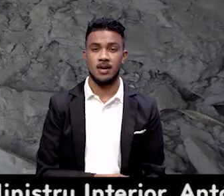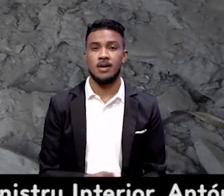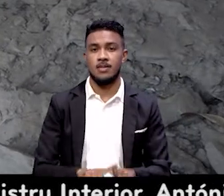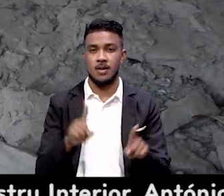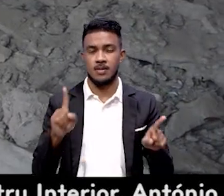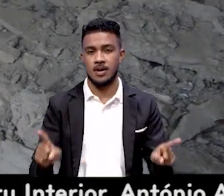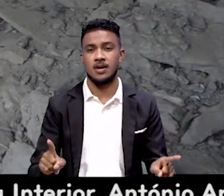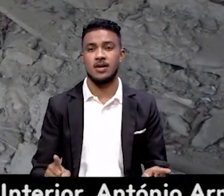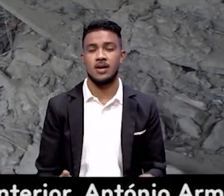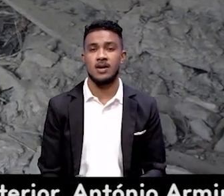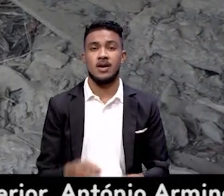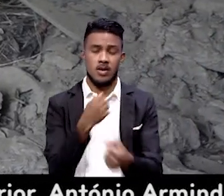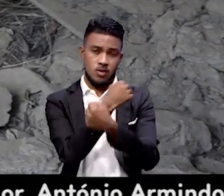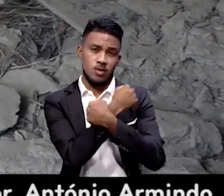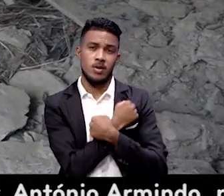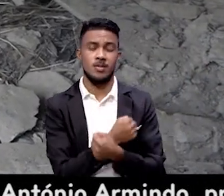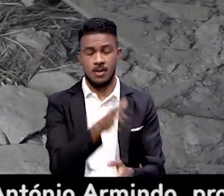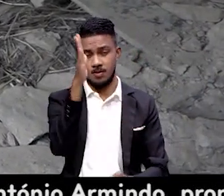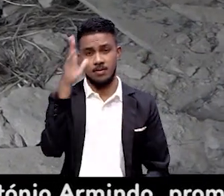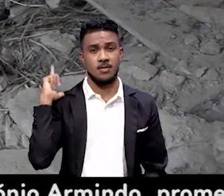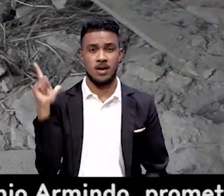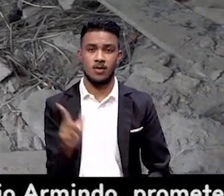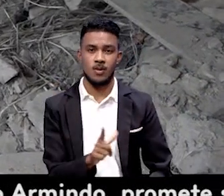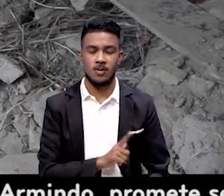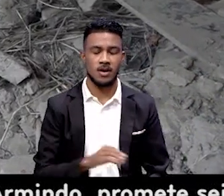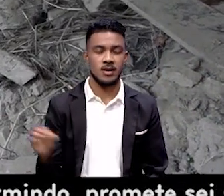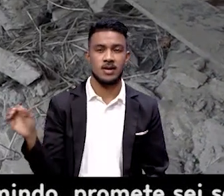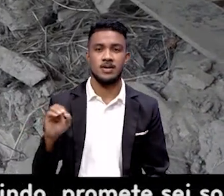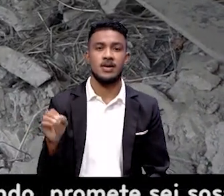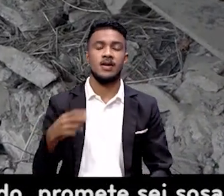domin banie maromak, ni tengki simu konsekuensia ne benia la espera.